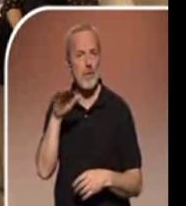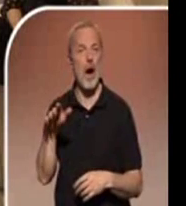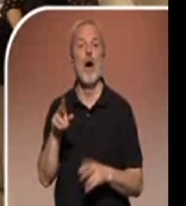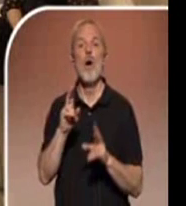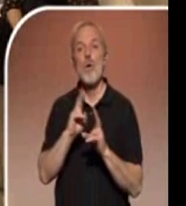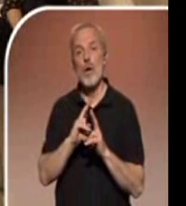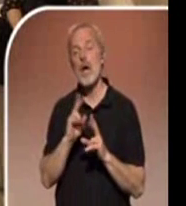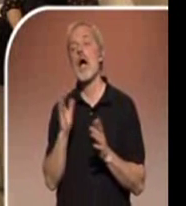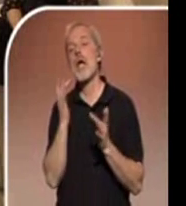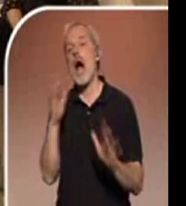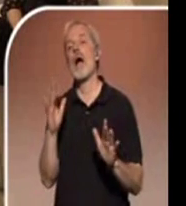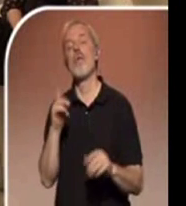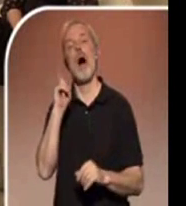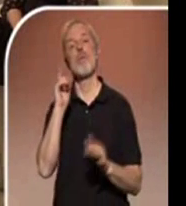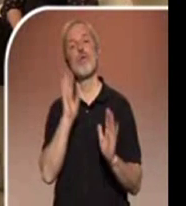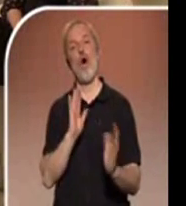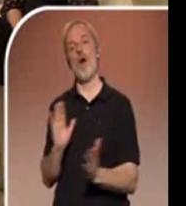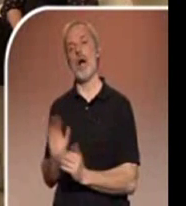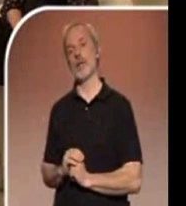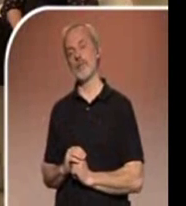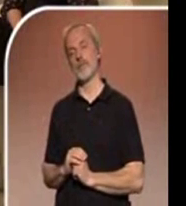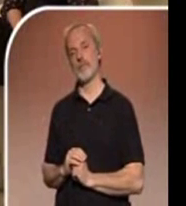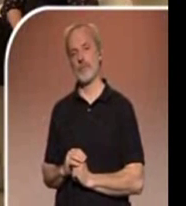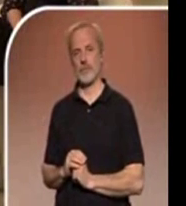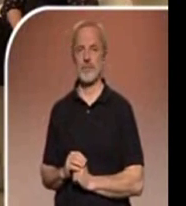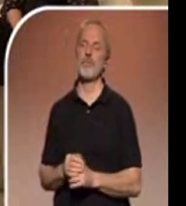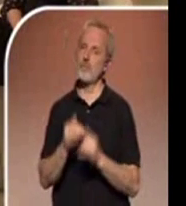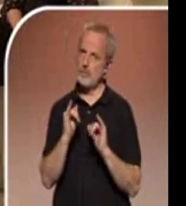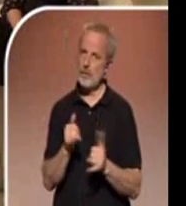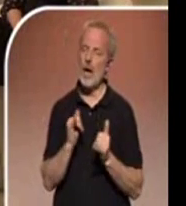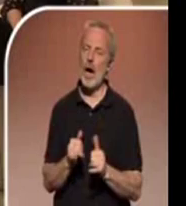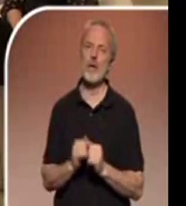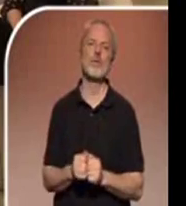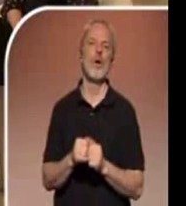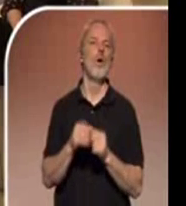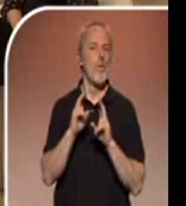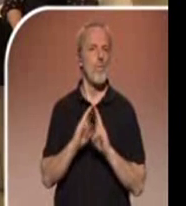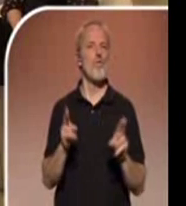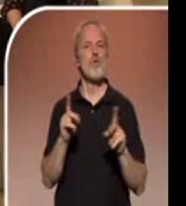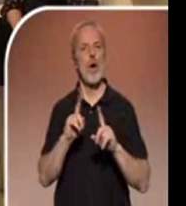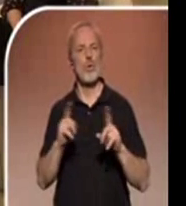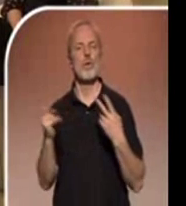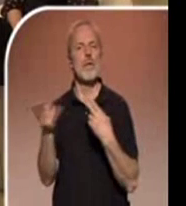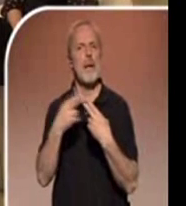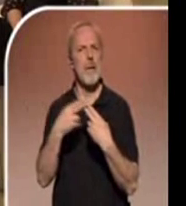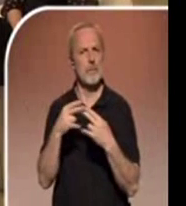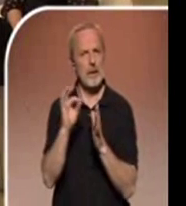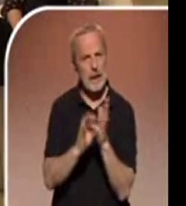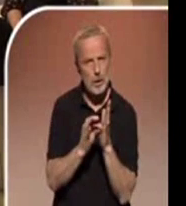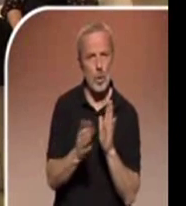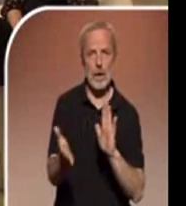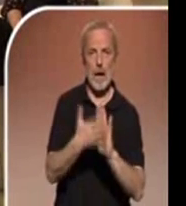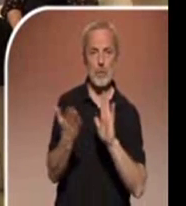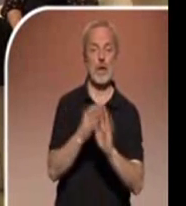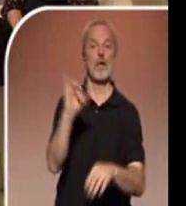chování? Tak ty rizikové situace dobře známe, určitě to jsou operace nebo